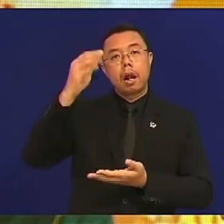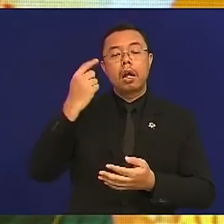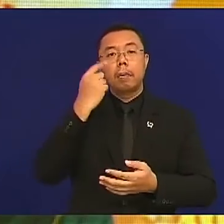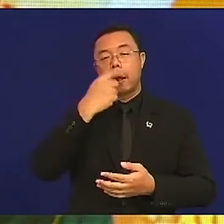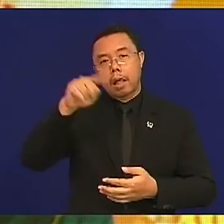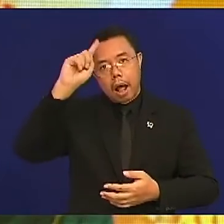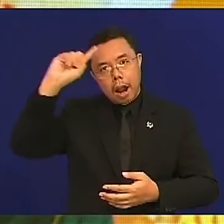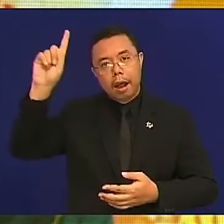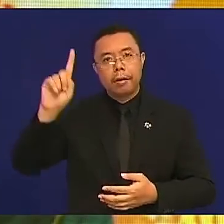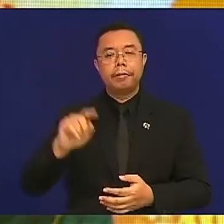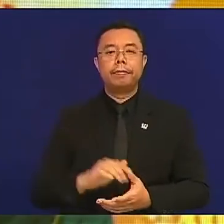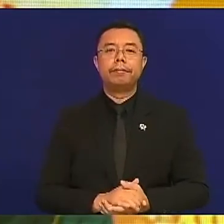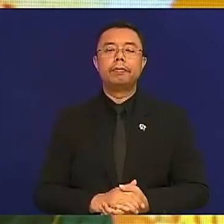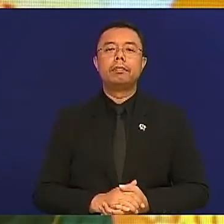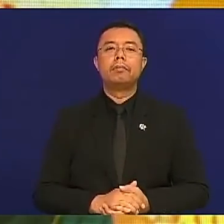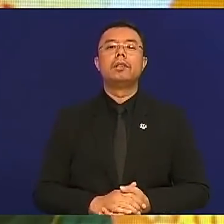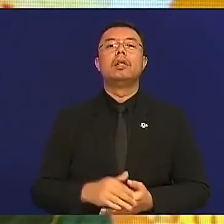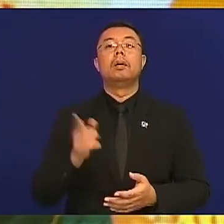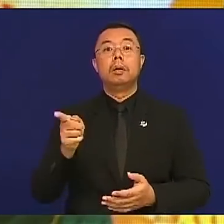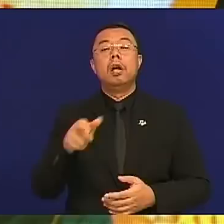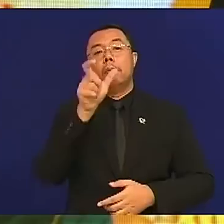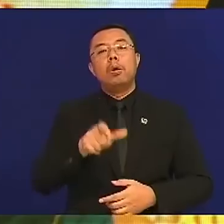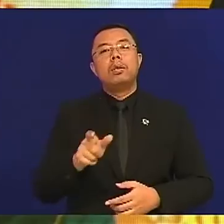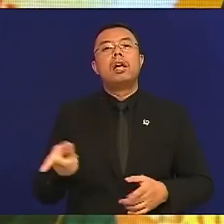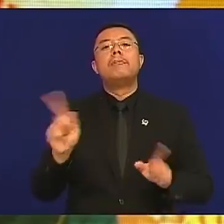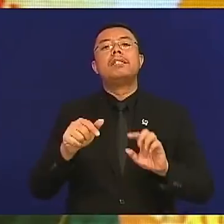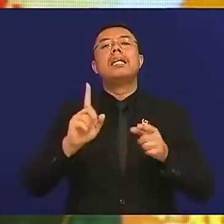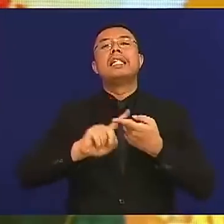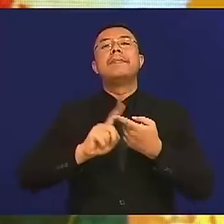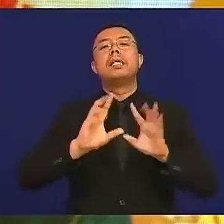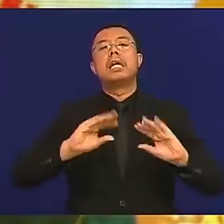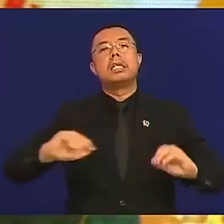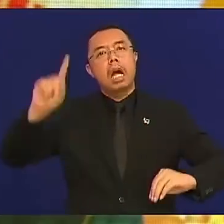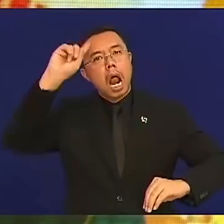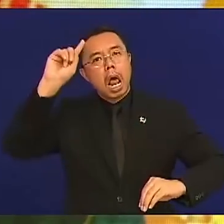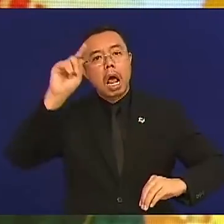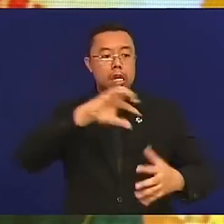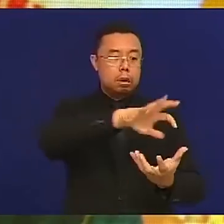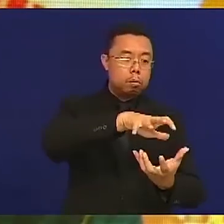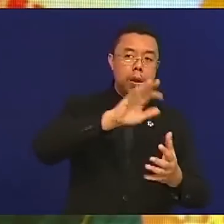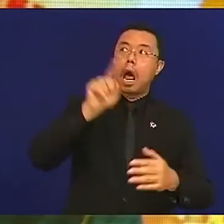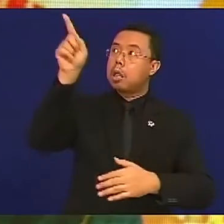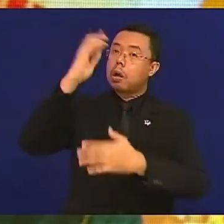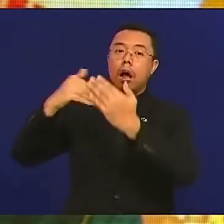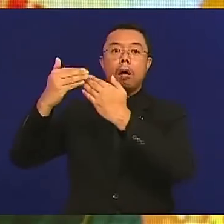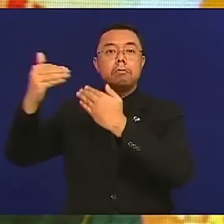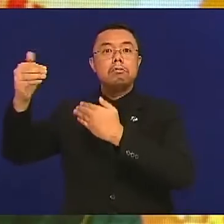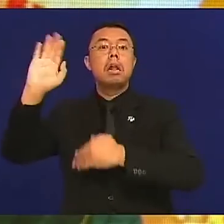Allah. Bahwa manusia menjadi sekutu Allah, baik di bumi atau di keabadian